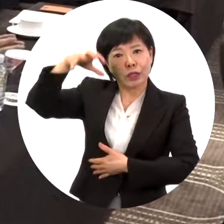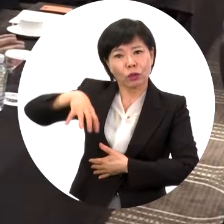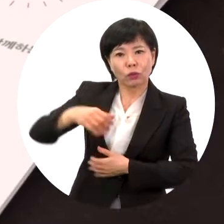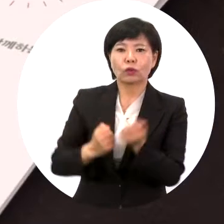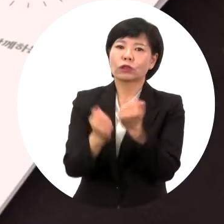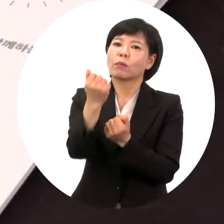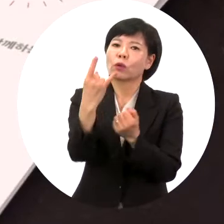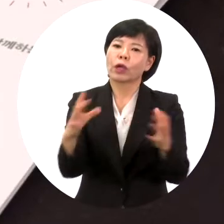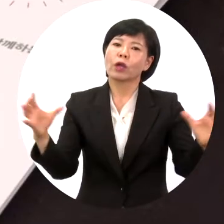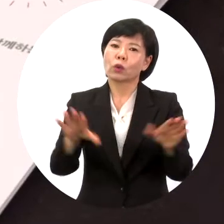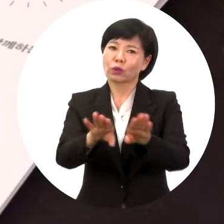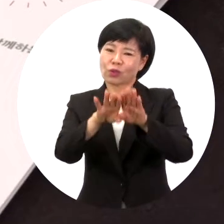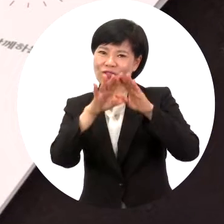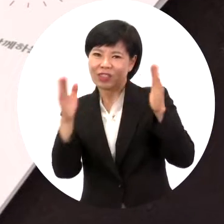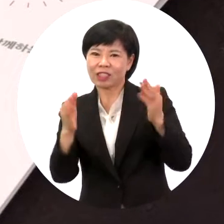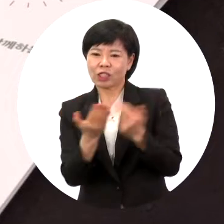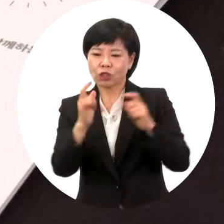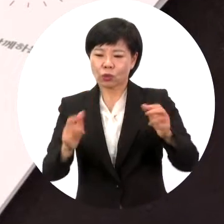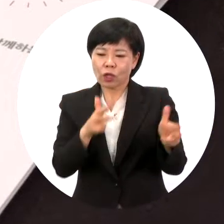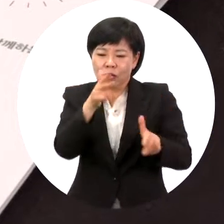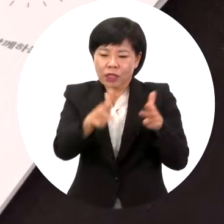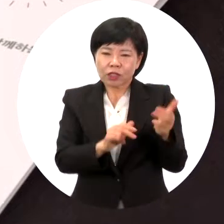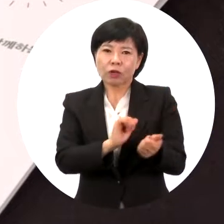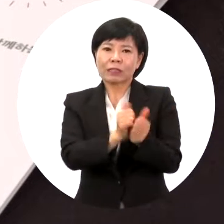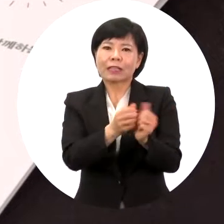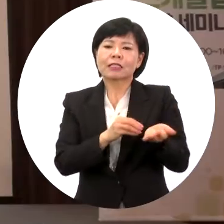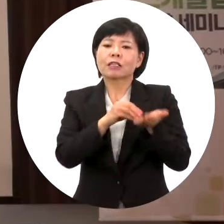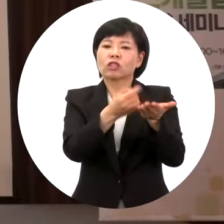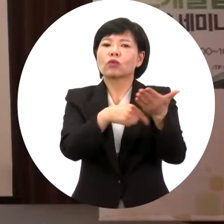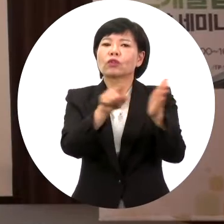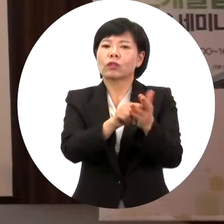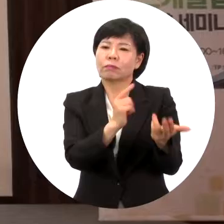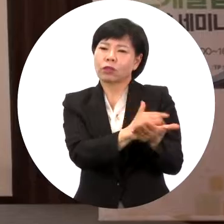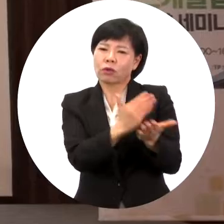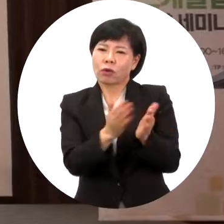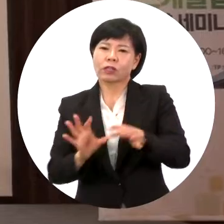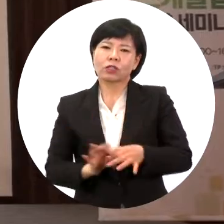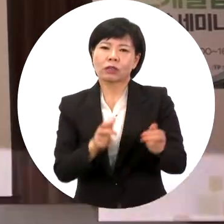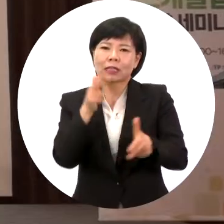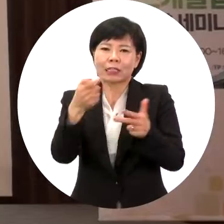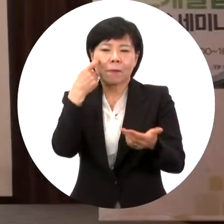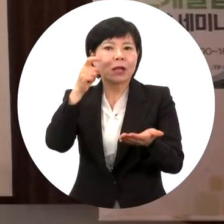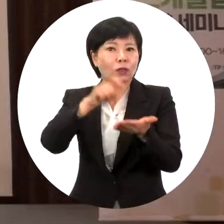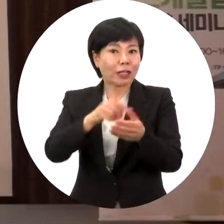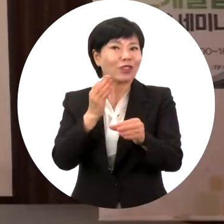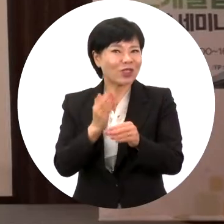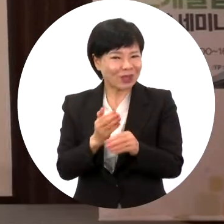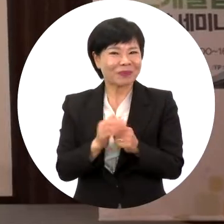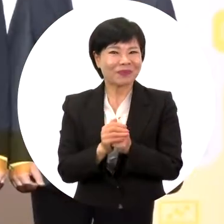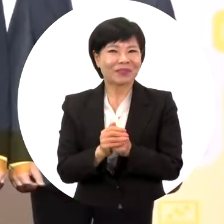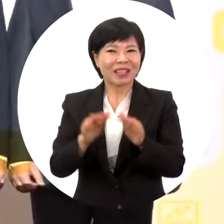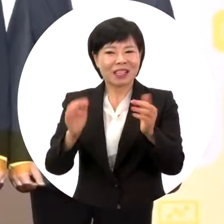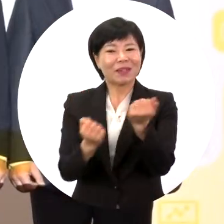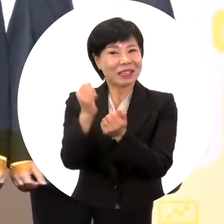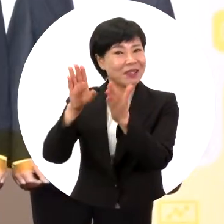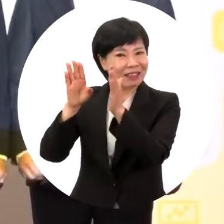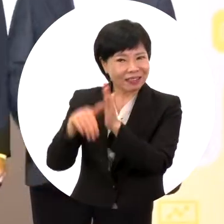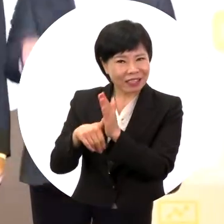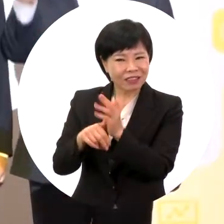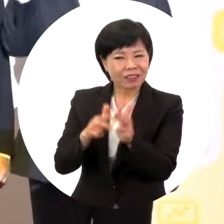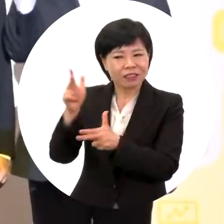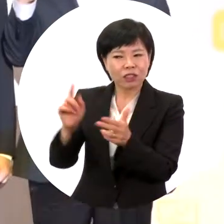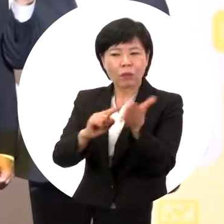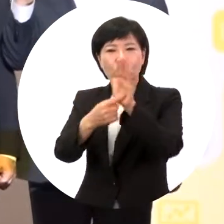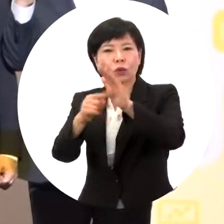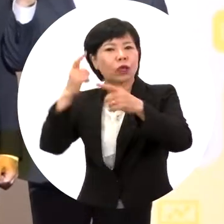상장 설명회 공동 개최 등 도내 기업의 상장 지원을 위한 다양한 연계 사업을 발굴하고 있는데요. 이번 세미나에는